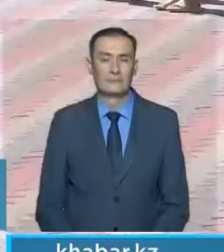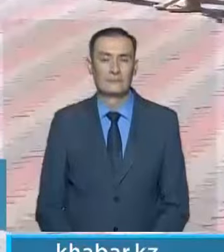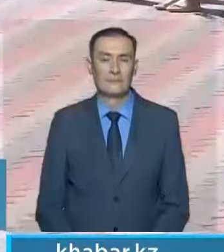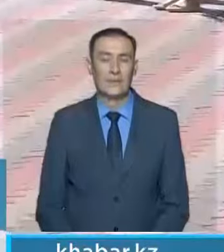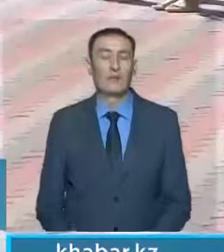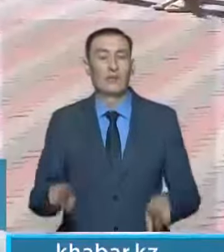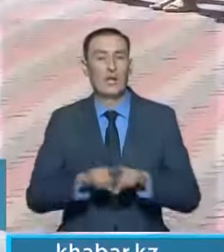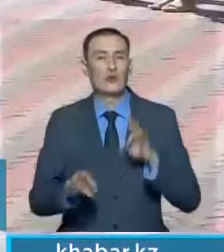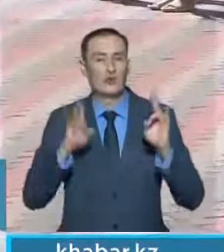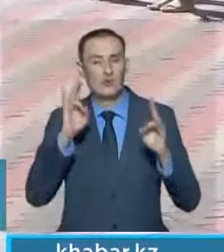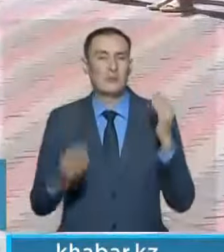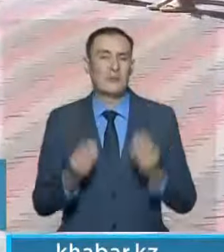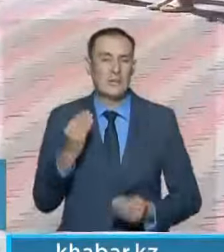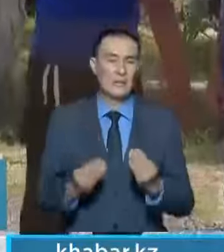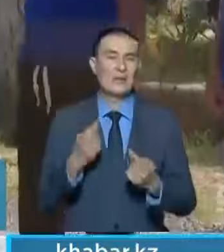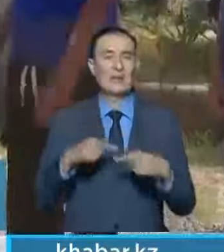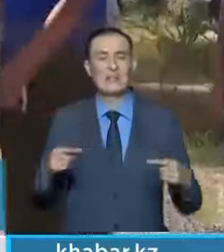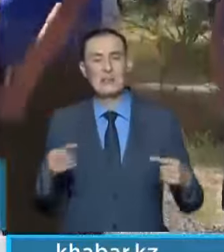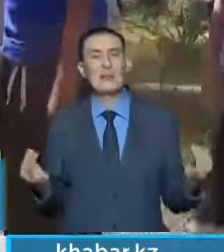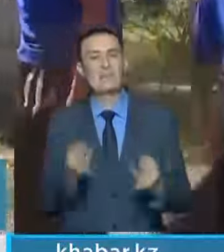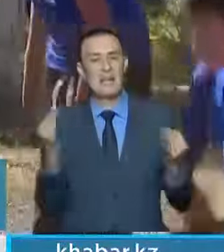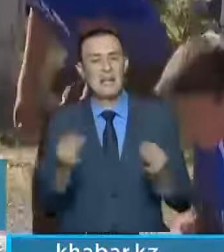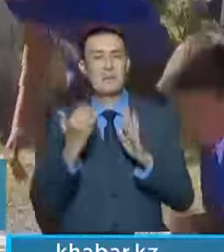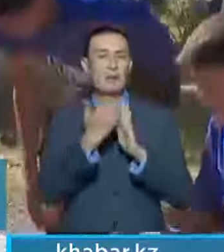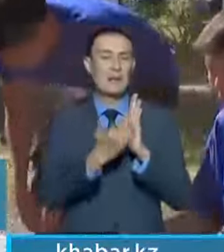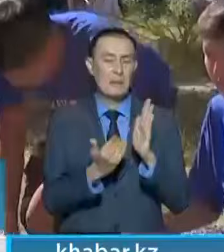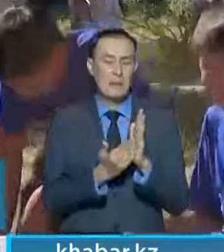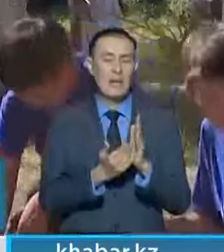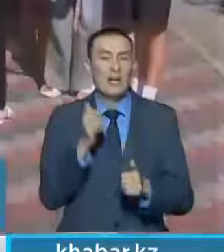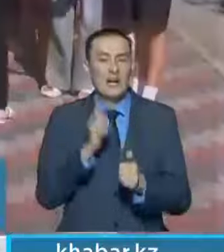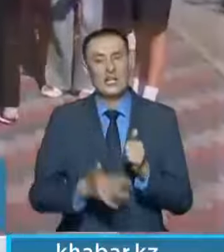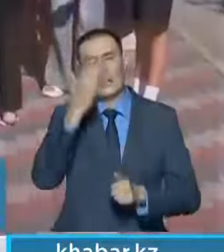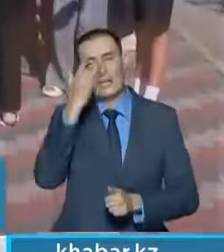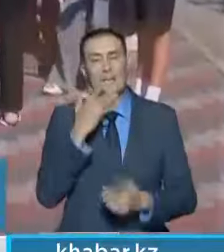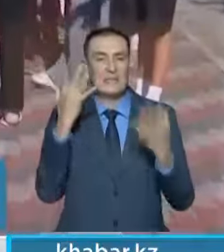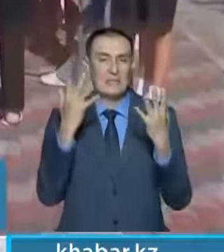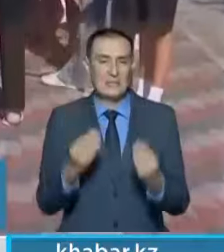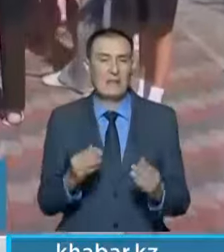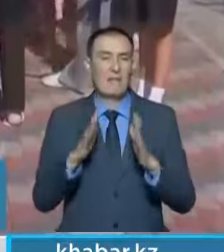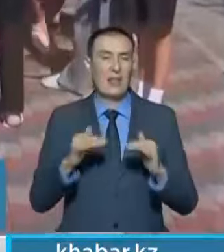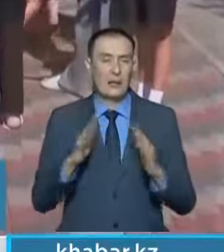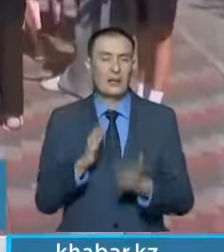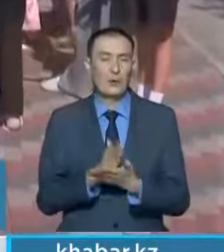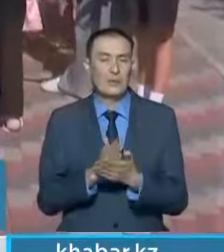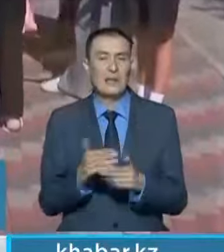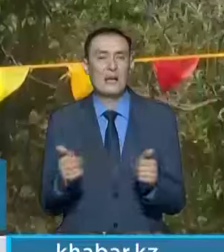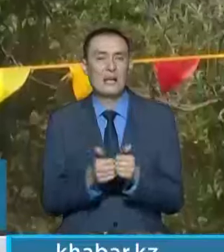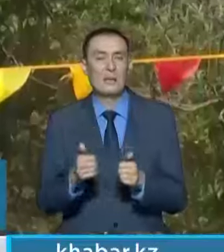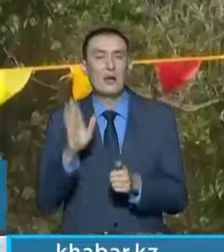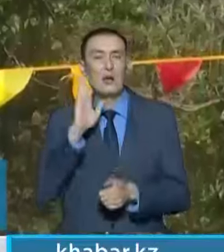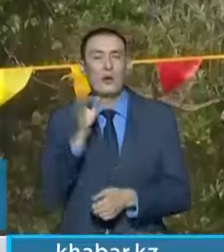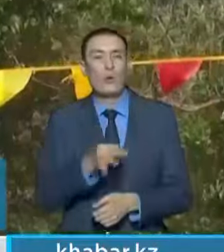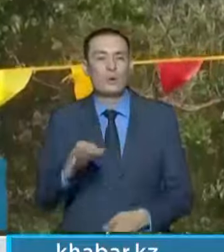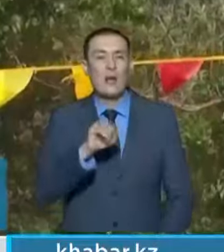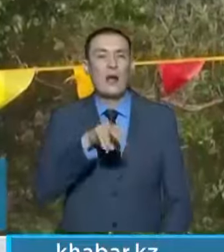Вот так шумными играми и различными развлекательными программами проходит каждый летний день в этом лагере. Он расположен прямо на берегу